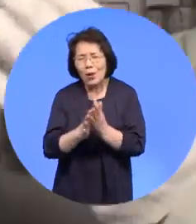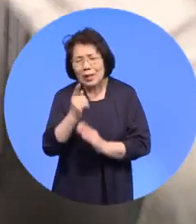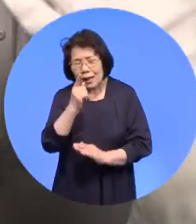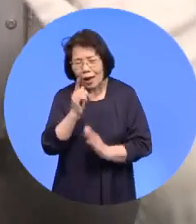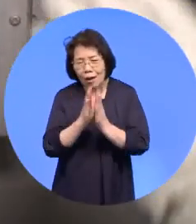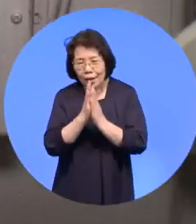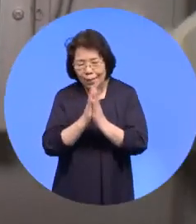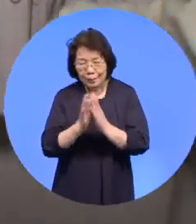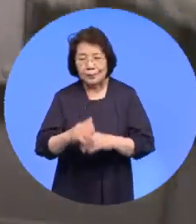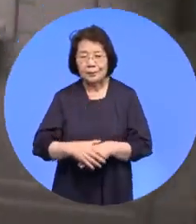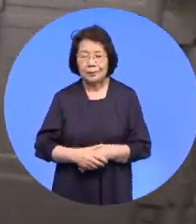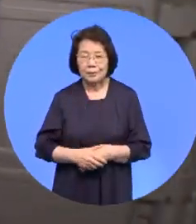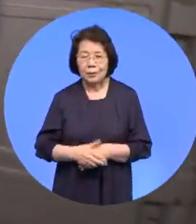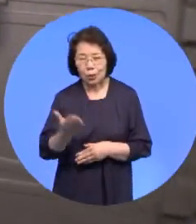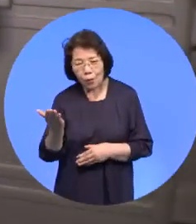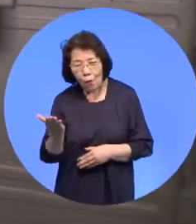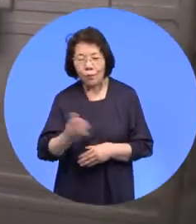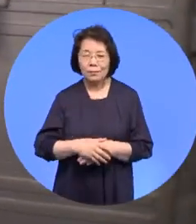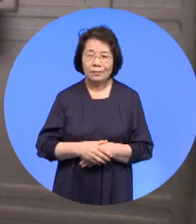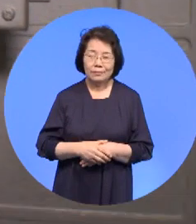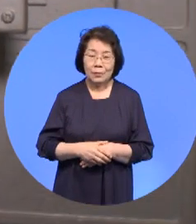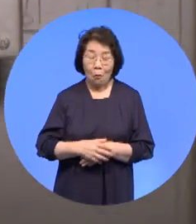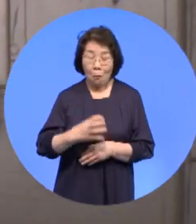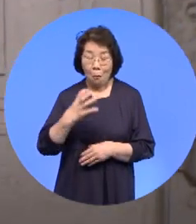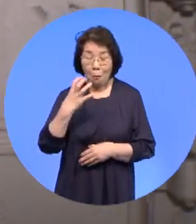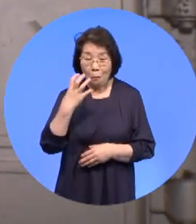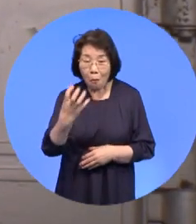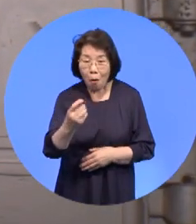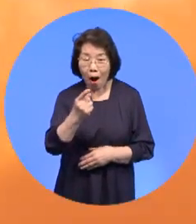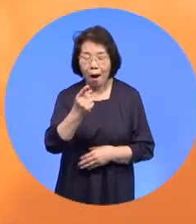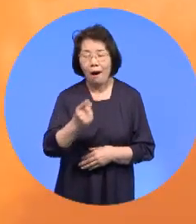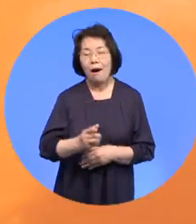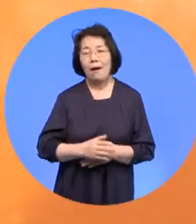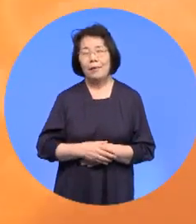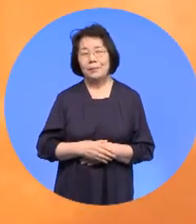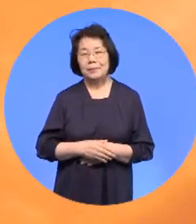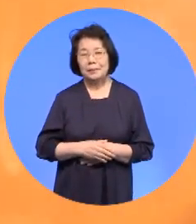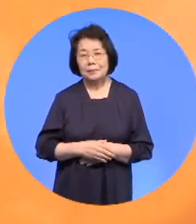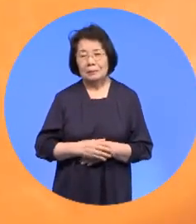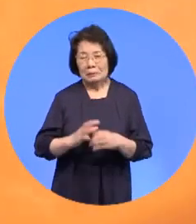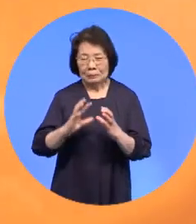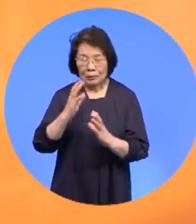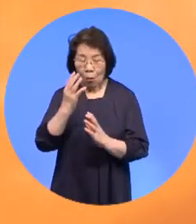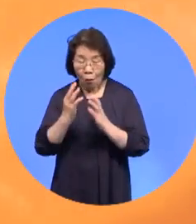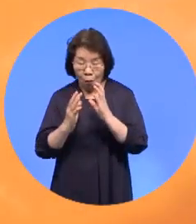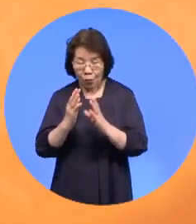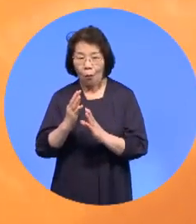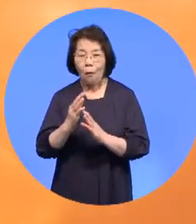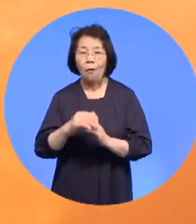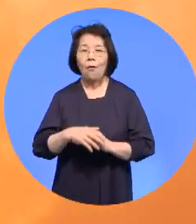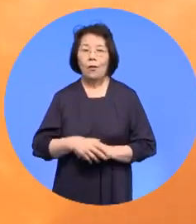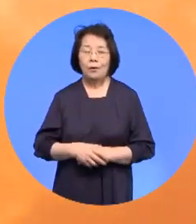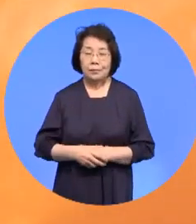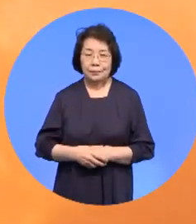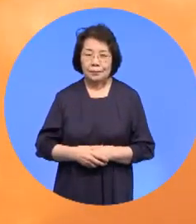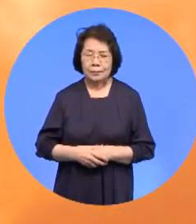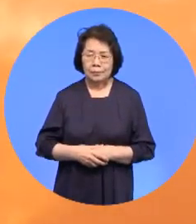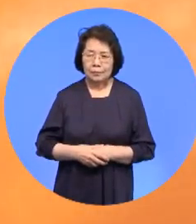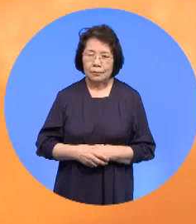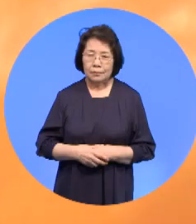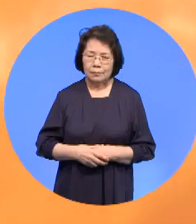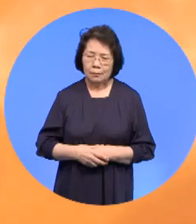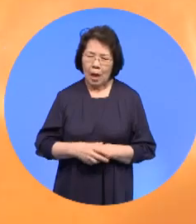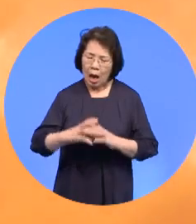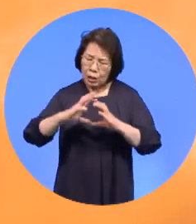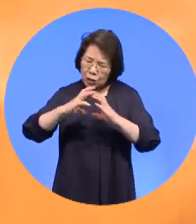クイズだけじゃないてくださいああああああああコレあんなーこの牛者の